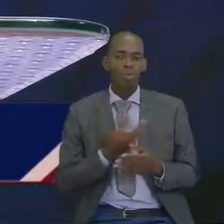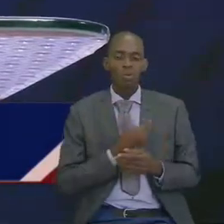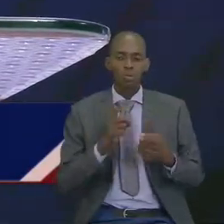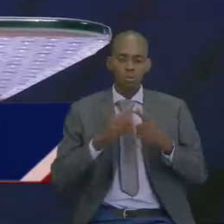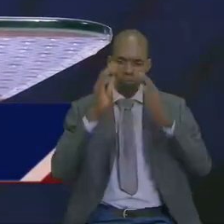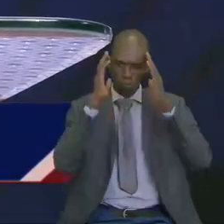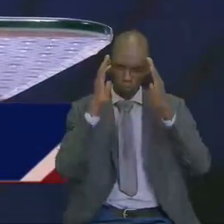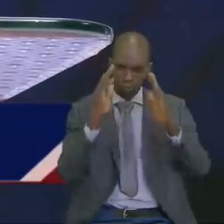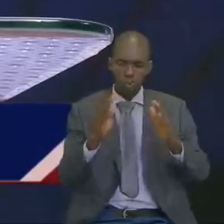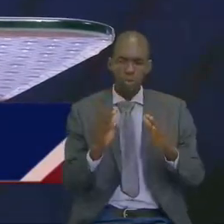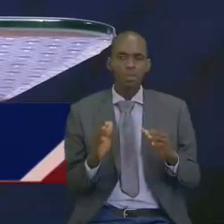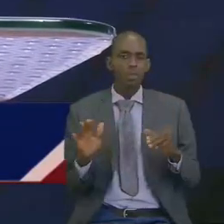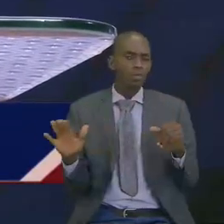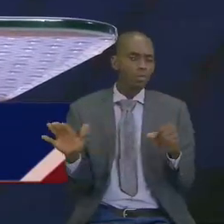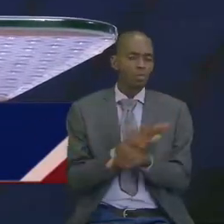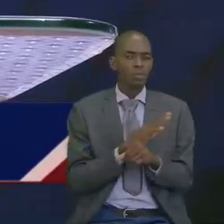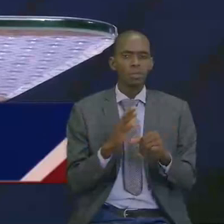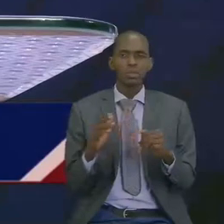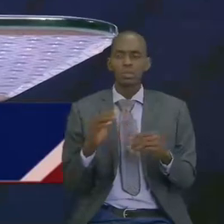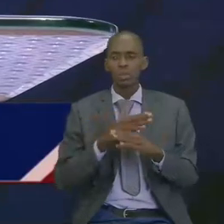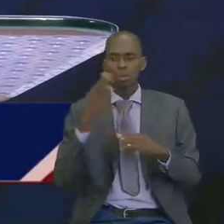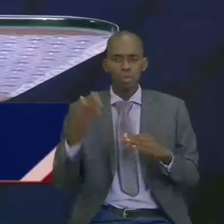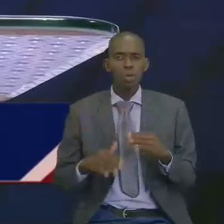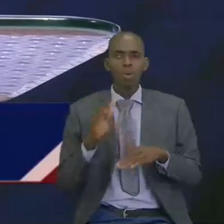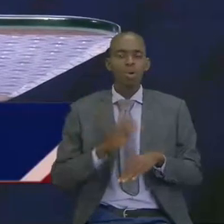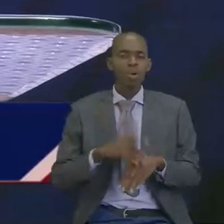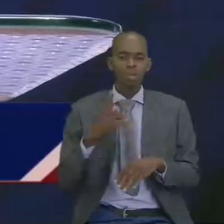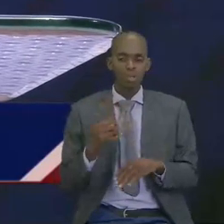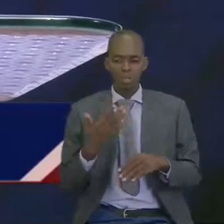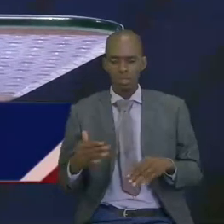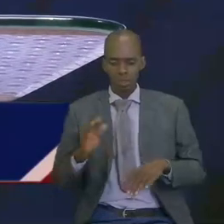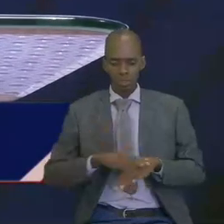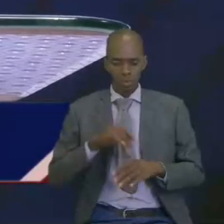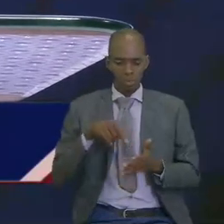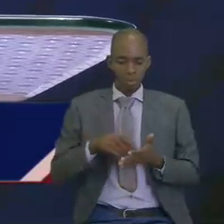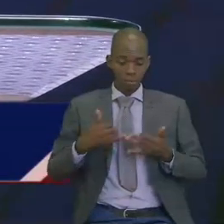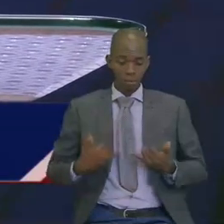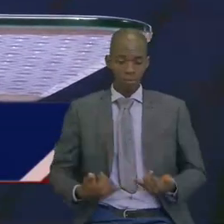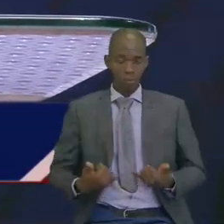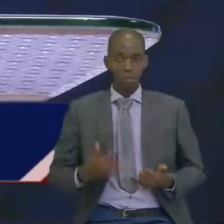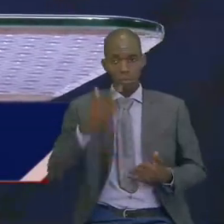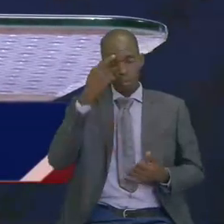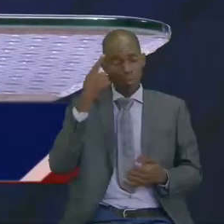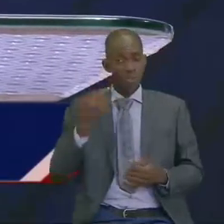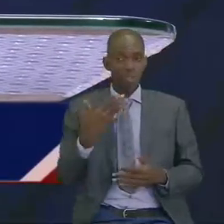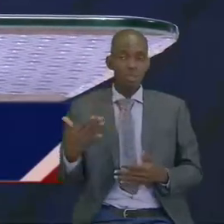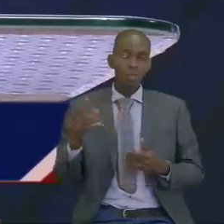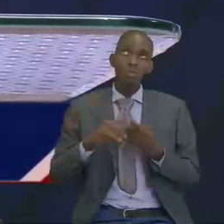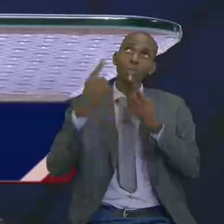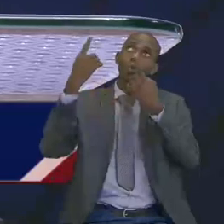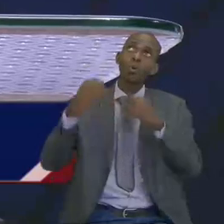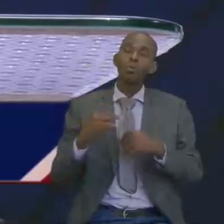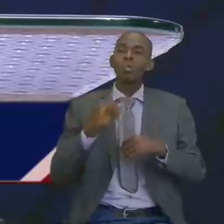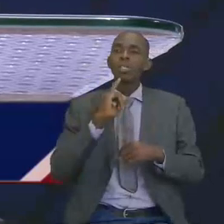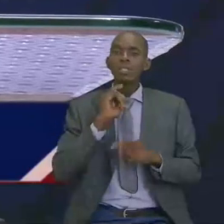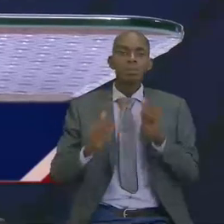pleinement, entièrement sur les choses du temps présent. Parce que les choses à venir sont plus grandes. Les